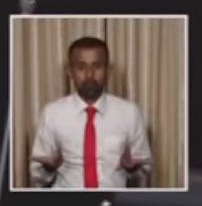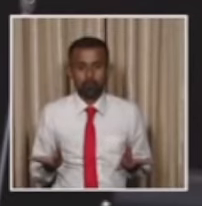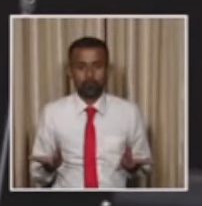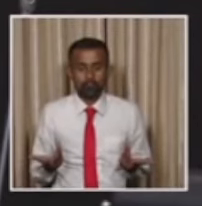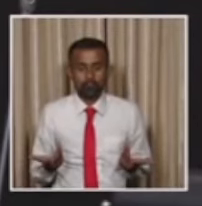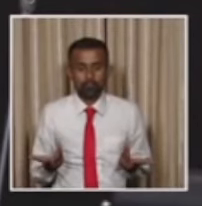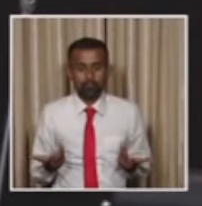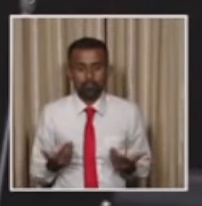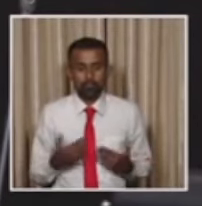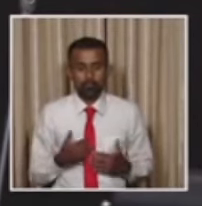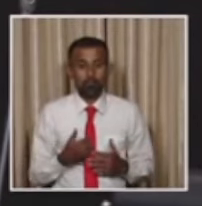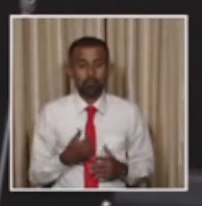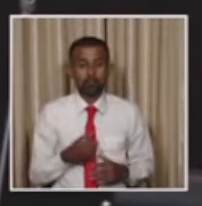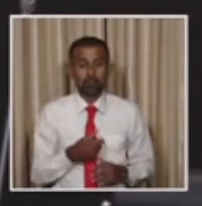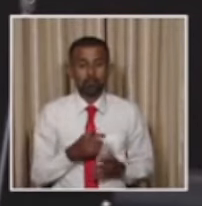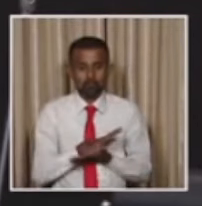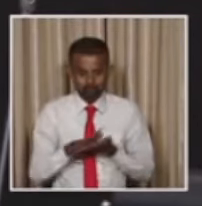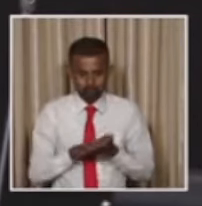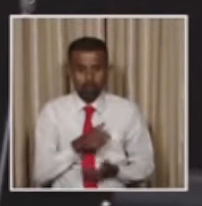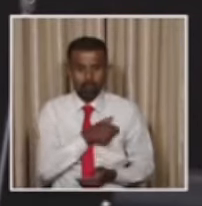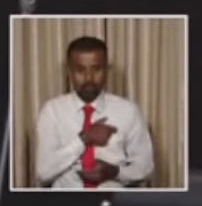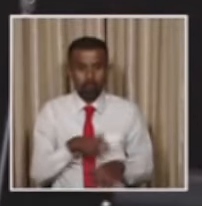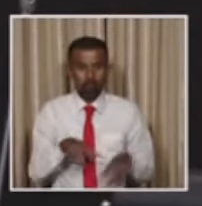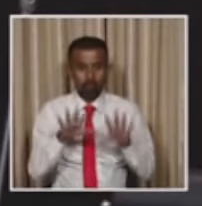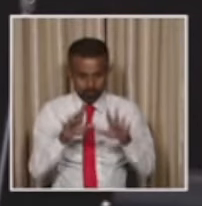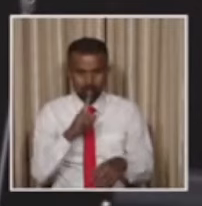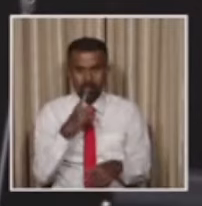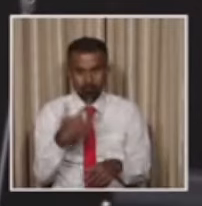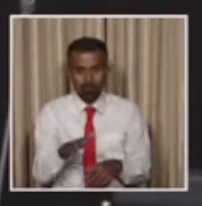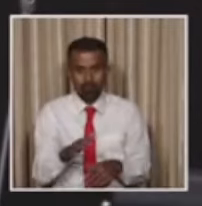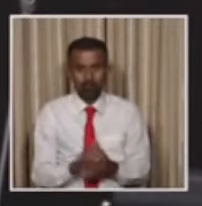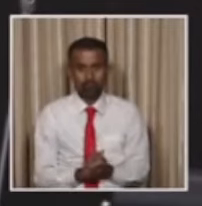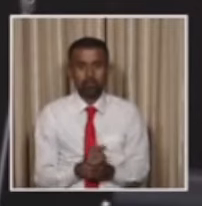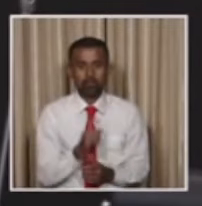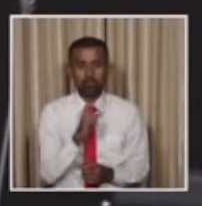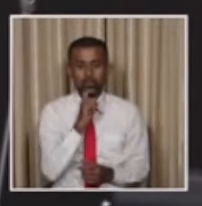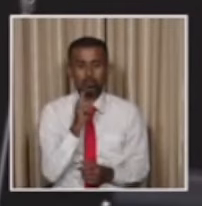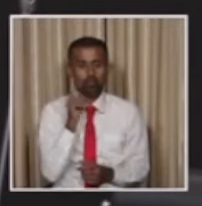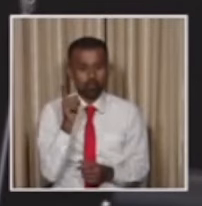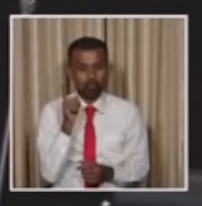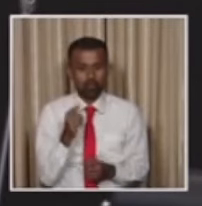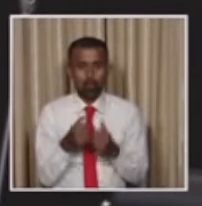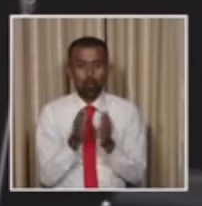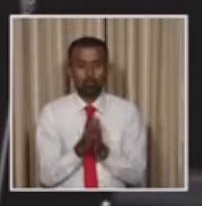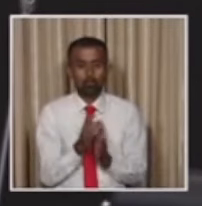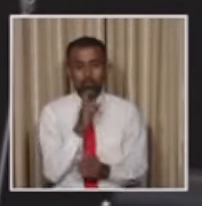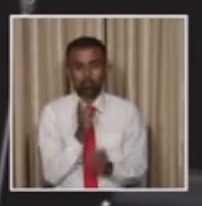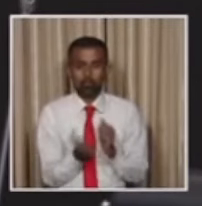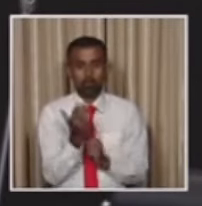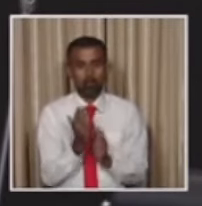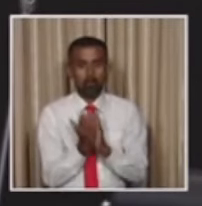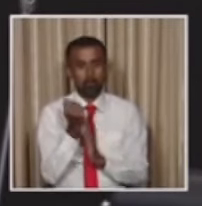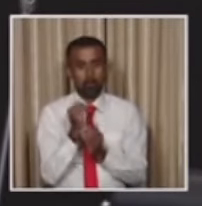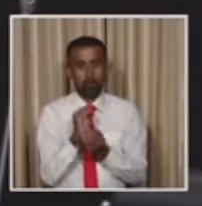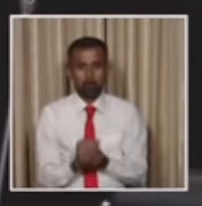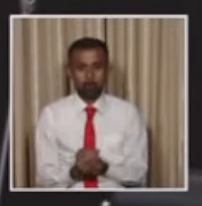මේ අපේ සභානායකතුමා පැහැදිලිව ඒක කිව්වා. මොකද එහෙම අධිකරණයට ඕන කෙනෙකුට අධිකරණයට යන්න අයිතියක්